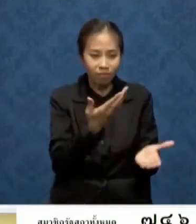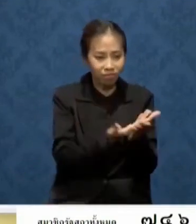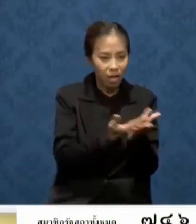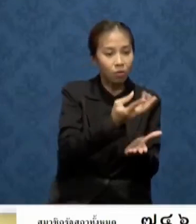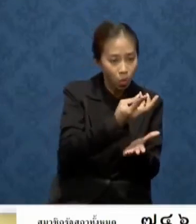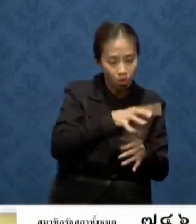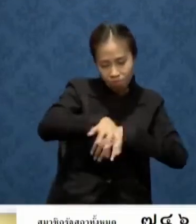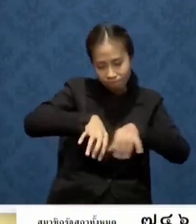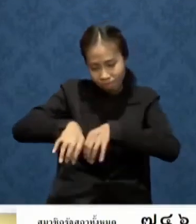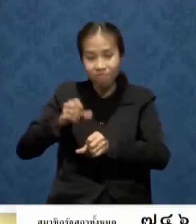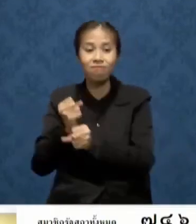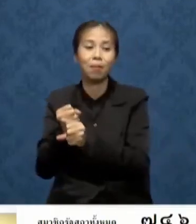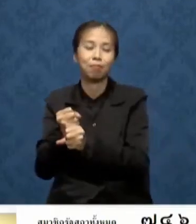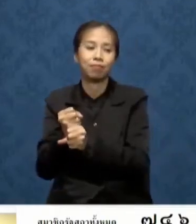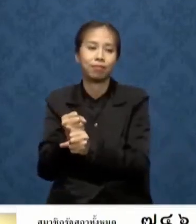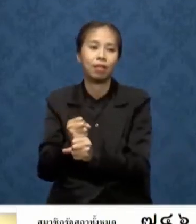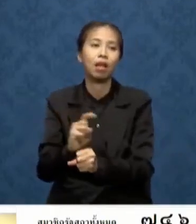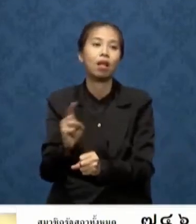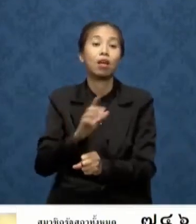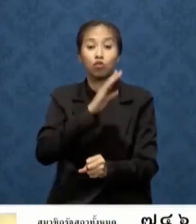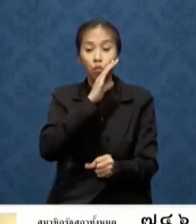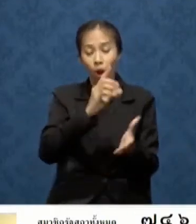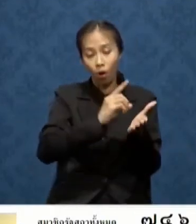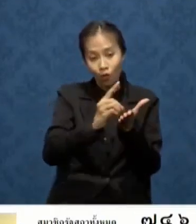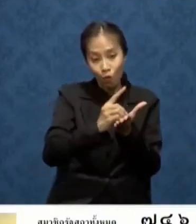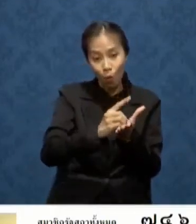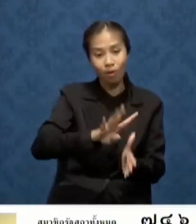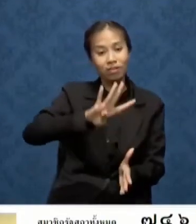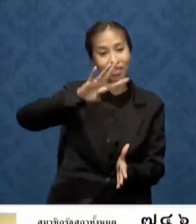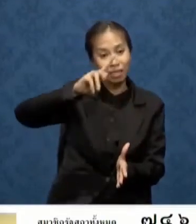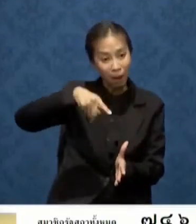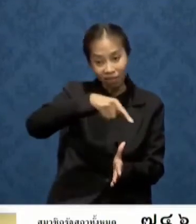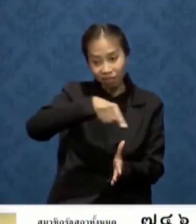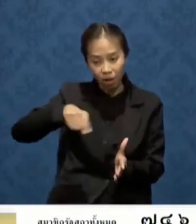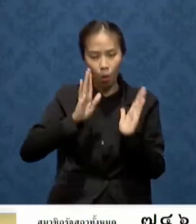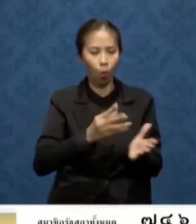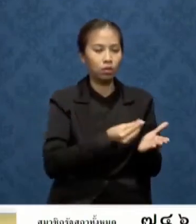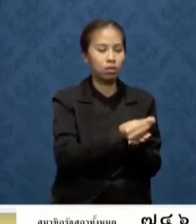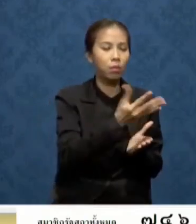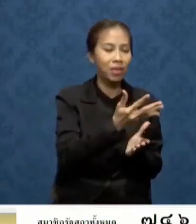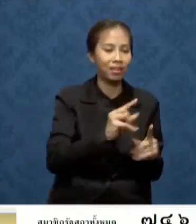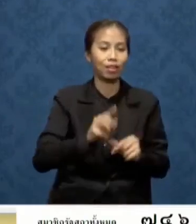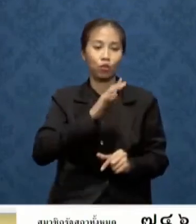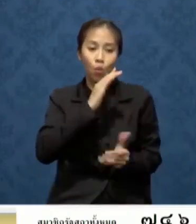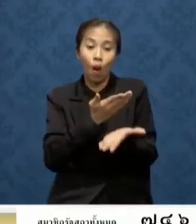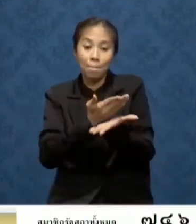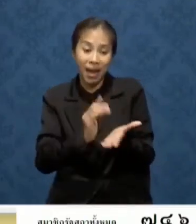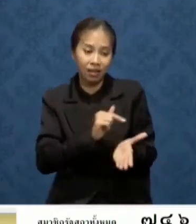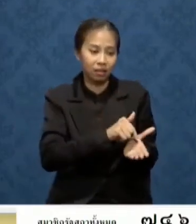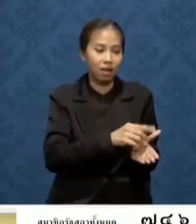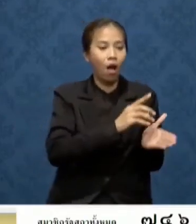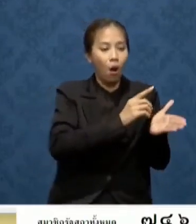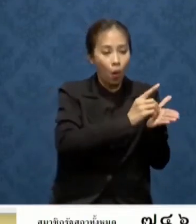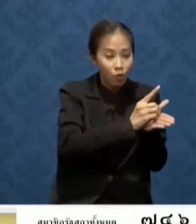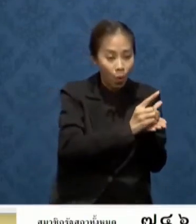แทนที่ทานจะทำคอนโ 4,000 ห้องแตไมคอยมคนมาซื้อแงไปทำ4ที่ ที่แล้ะ 1,000 ห้องมัยอมดีกว่า